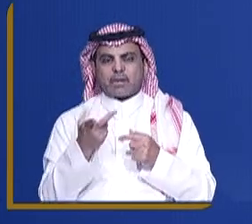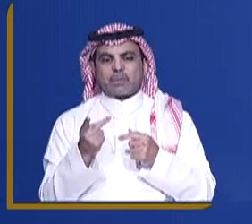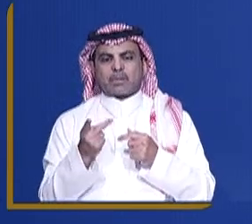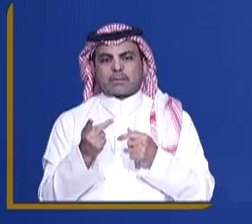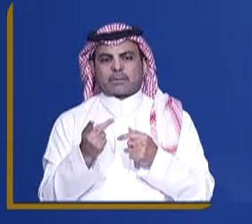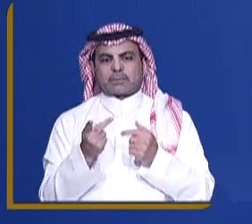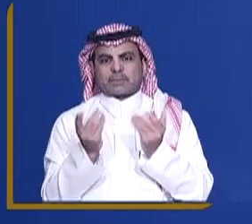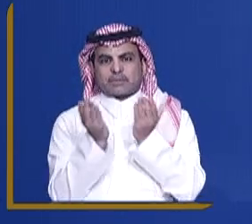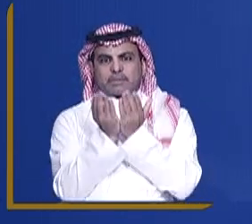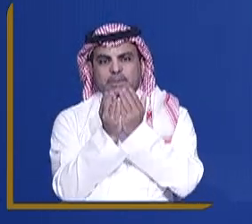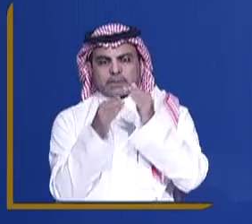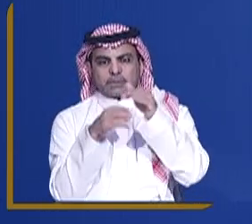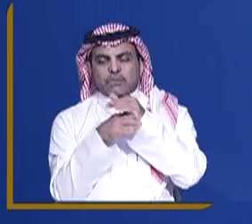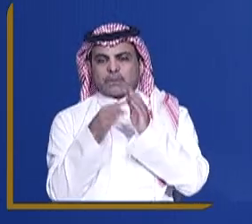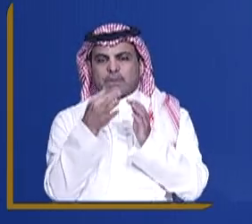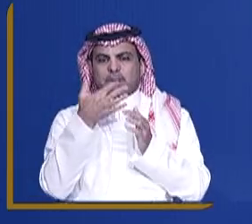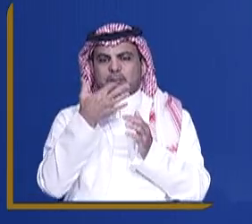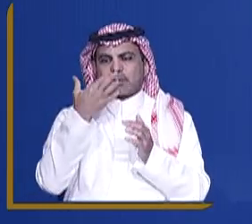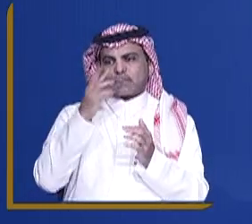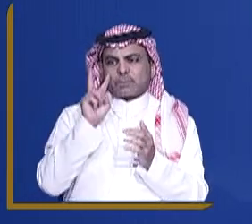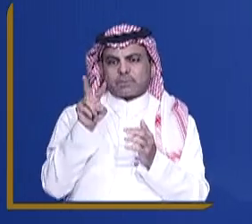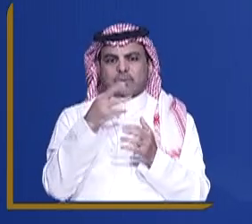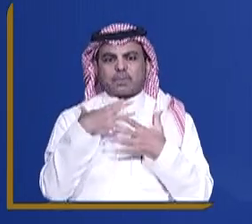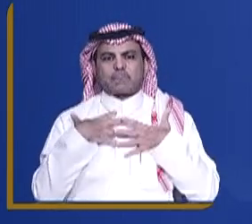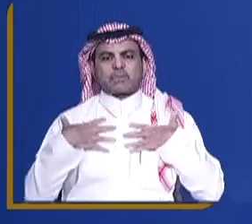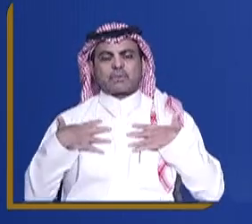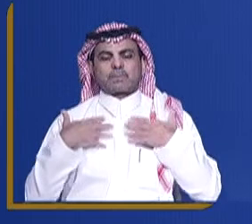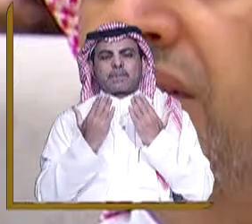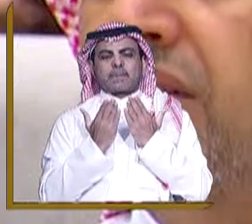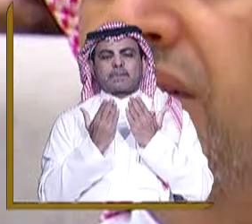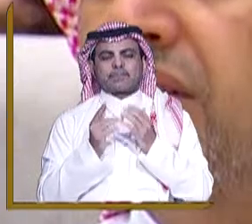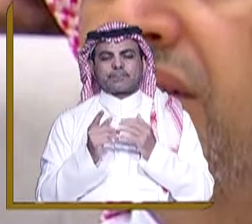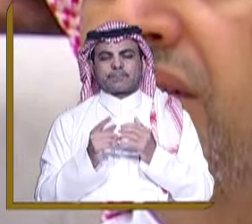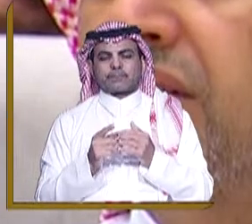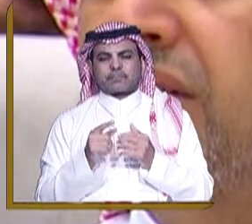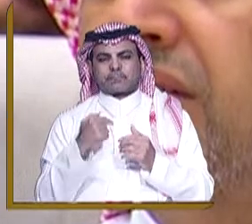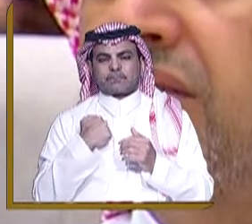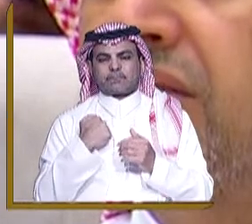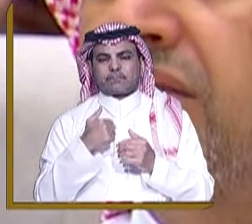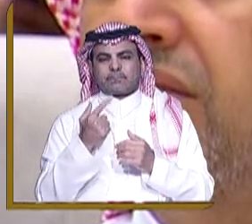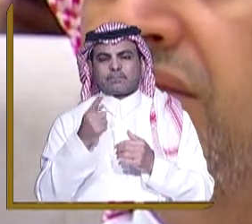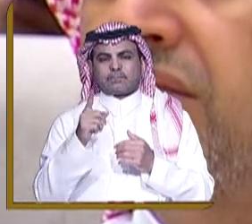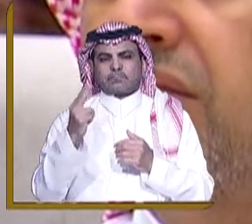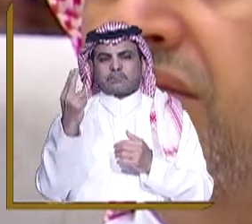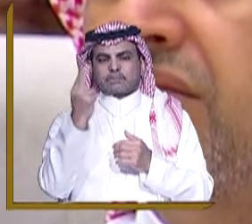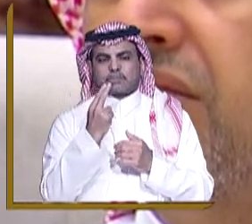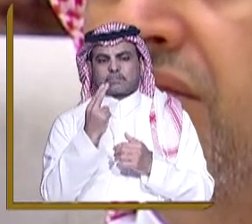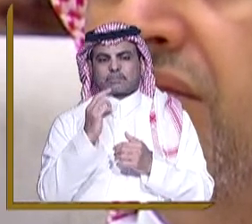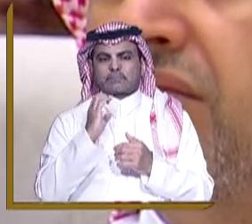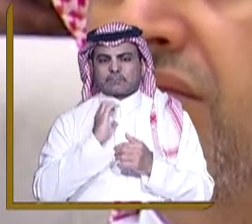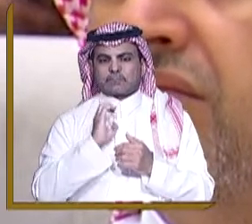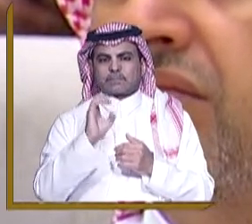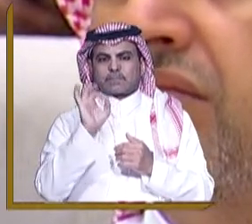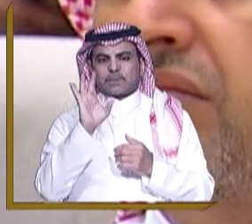فعلا المدرسة جاذبة للطالب والطالبة. فأنا أتفق معك يا طول عمر، هذا مهم جدا، ويجب أن تكون